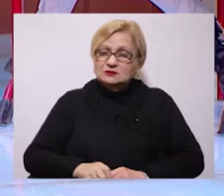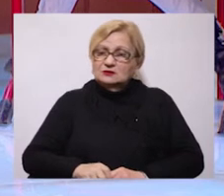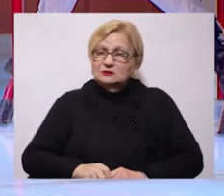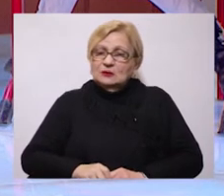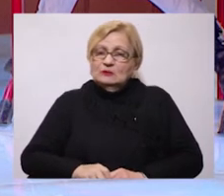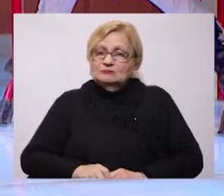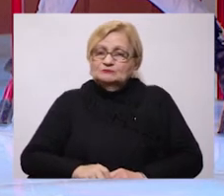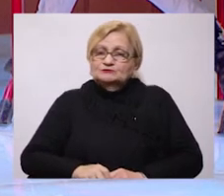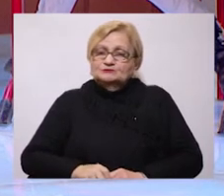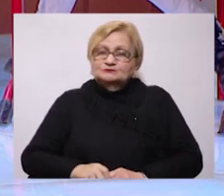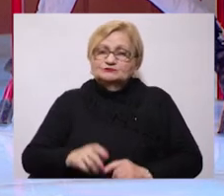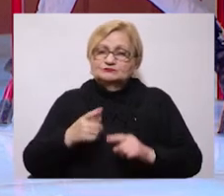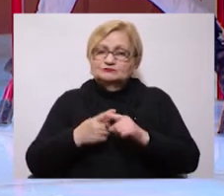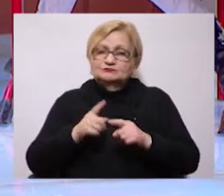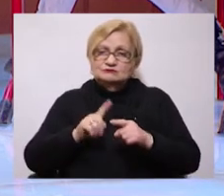იმიტომ რომ არ უსმენდნენ. გისმე სალომე?